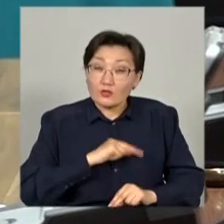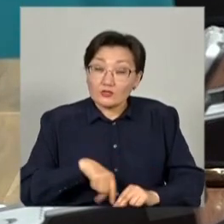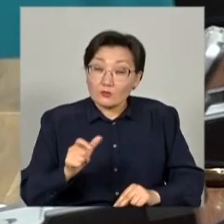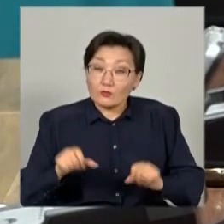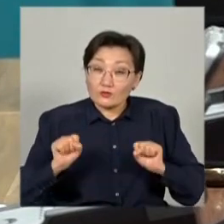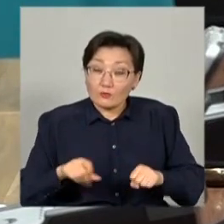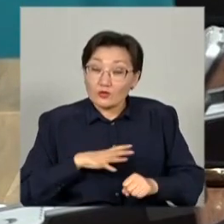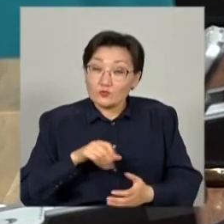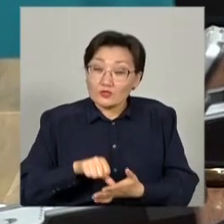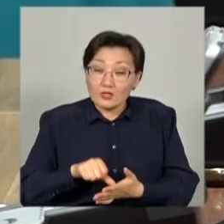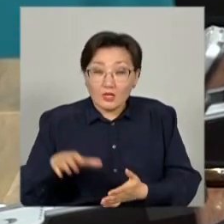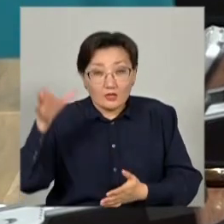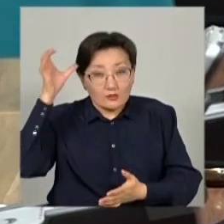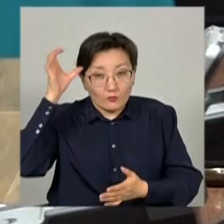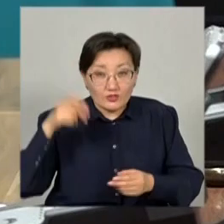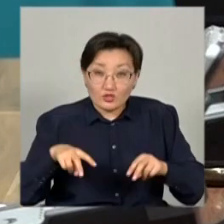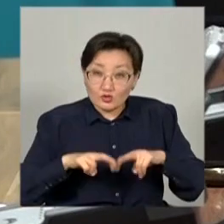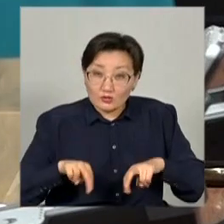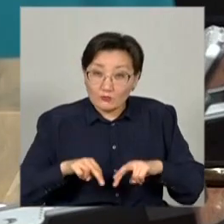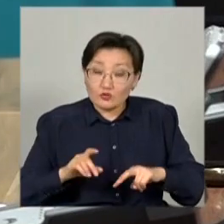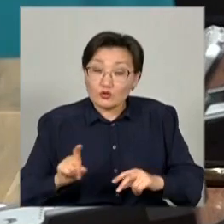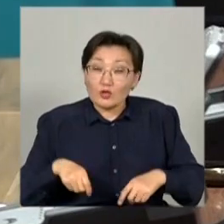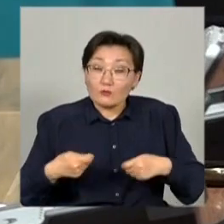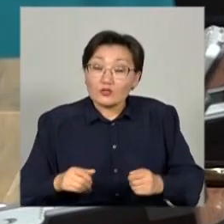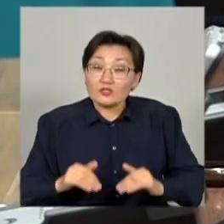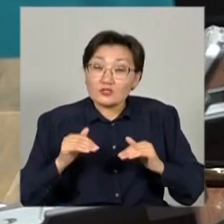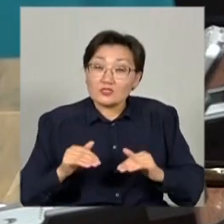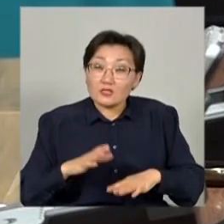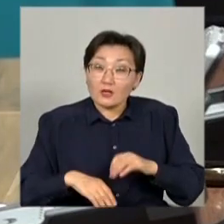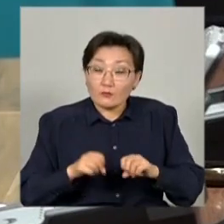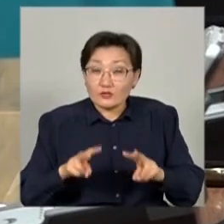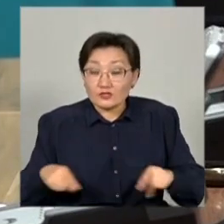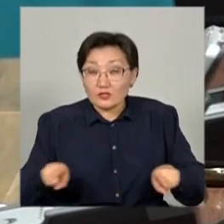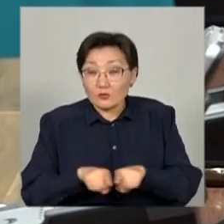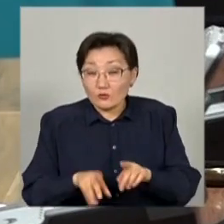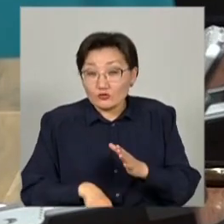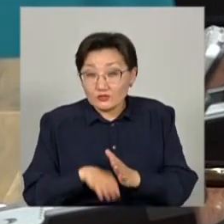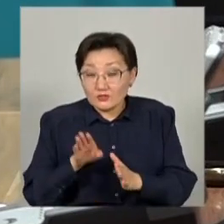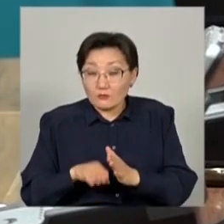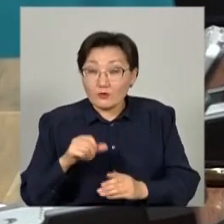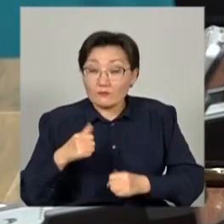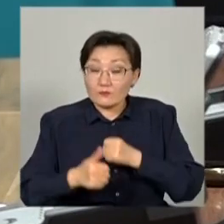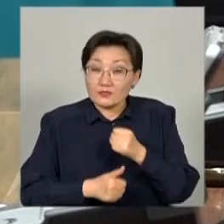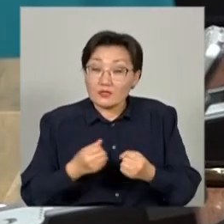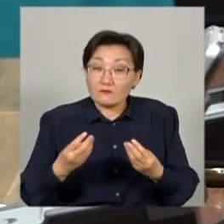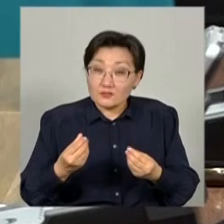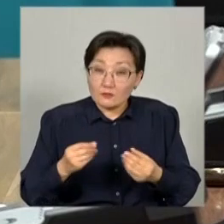могут участвовать в научных исследованиях, что даст повышение их квалификации, а также улучшение материальных